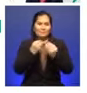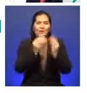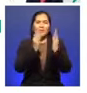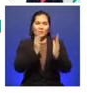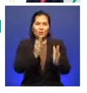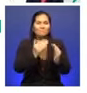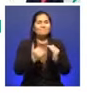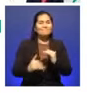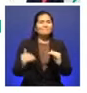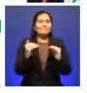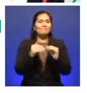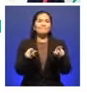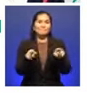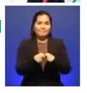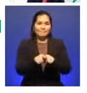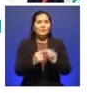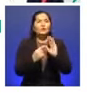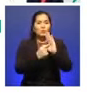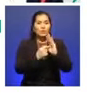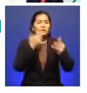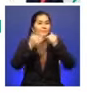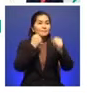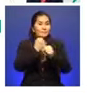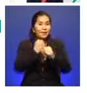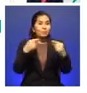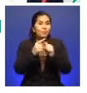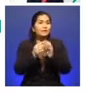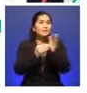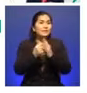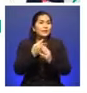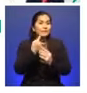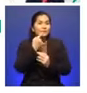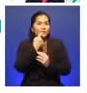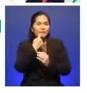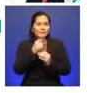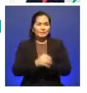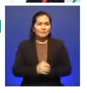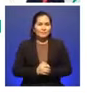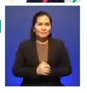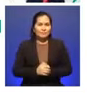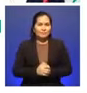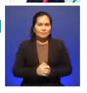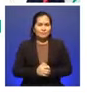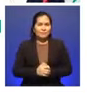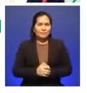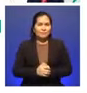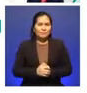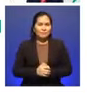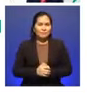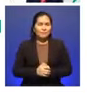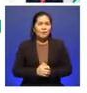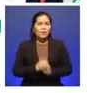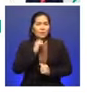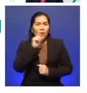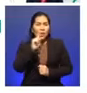นุษย์ด้วยกันอย่างเช่นตอนที่ทำกิจกรรมย้อมสีคราบฟันนะคะเรามีการหนุนตักเพื่อที่จะง่าย